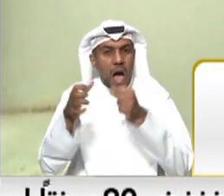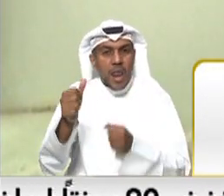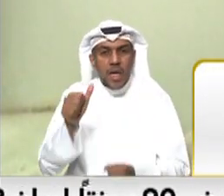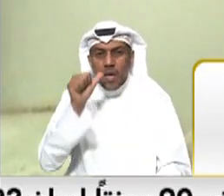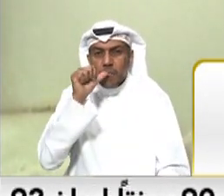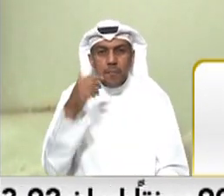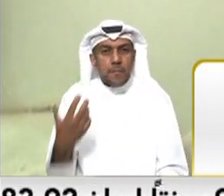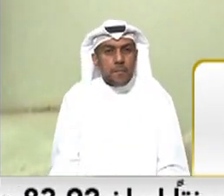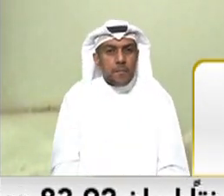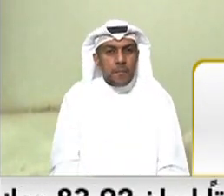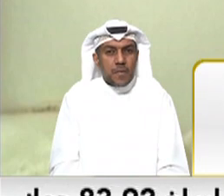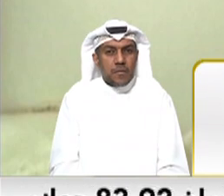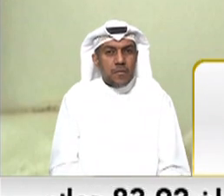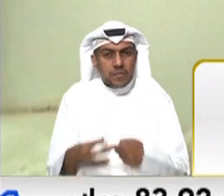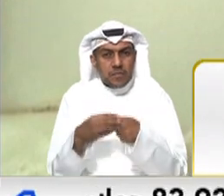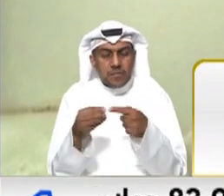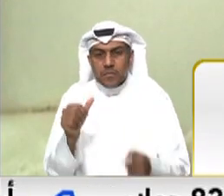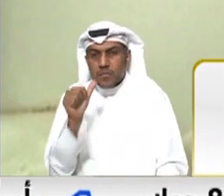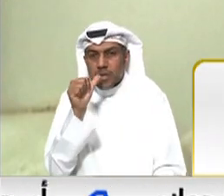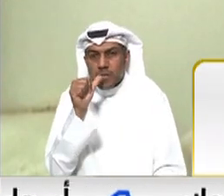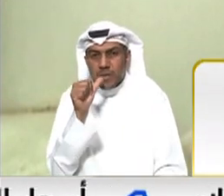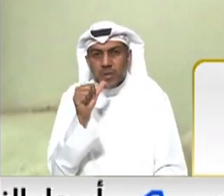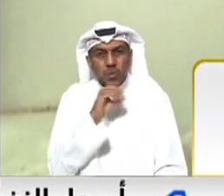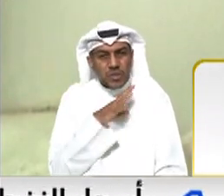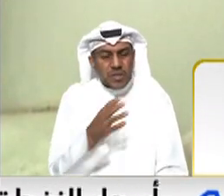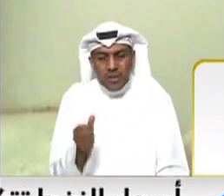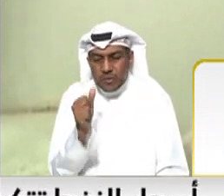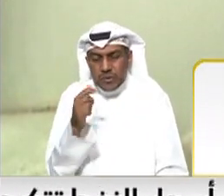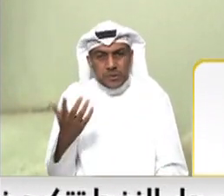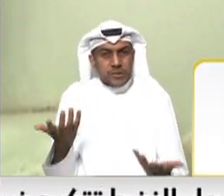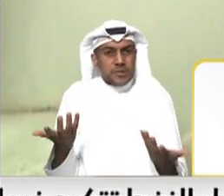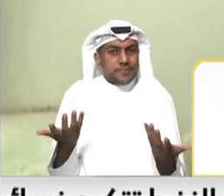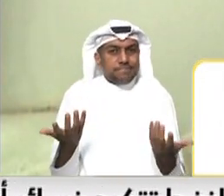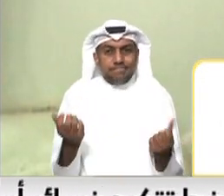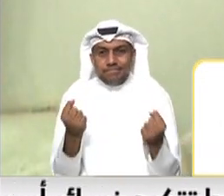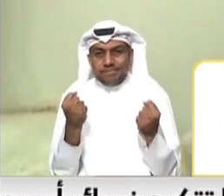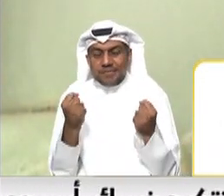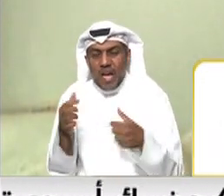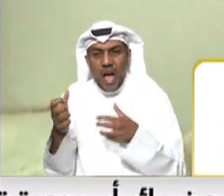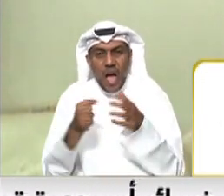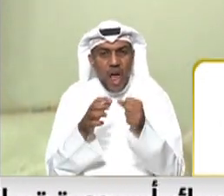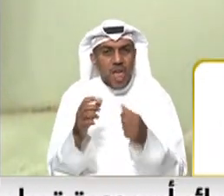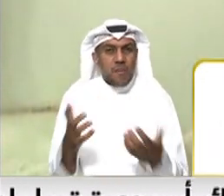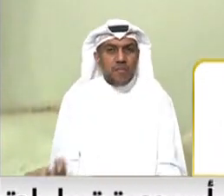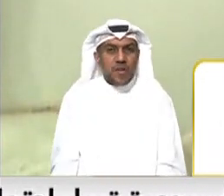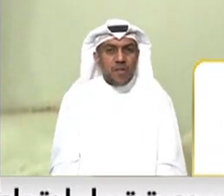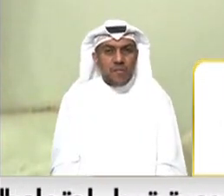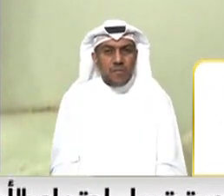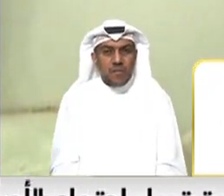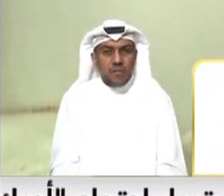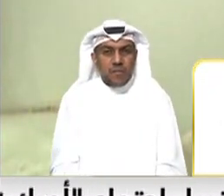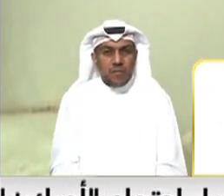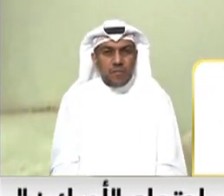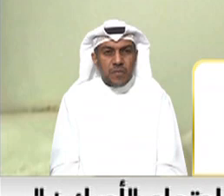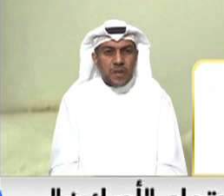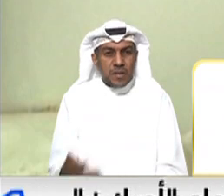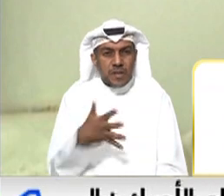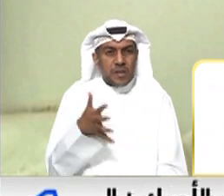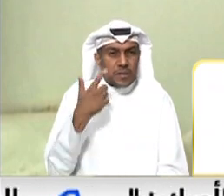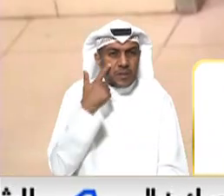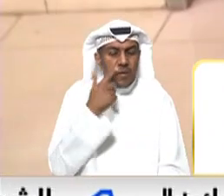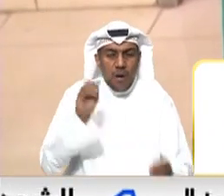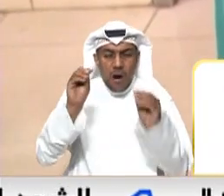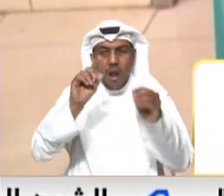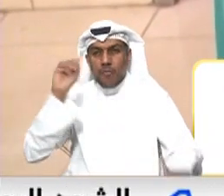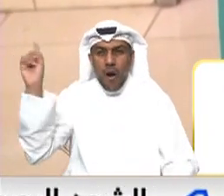عليها في كل التمنيات. أنا مش مف أجيب حليب ولا تاكسي إلها ولا أواعي. أنا بناش الدول